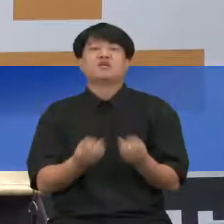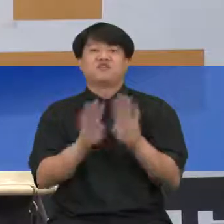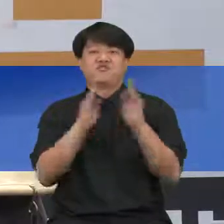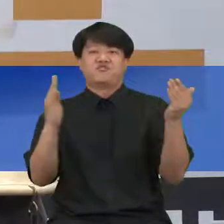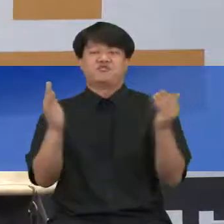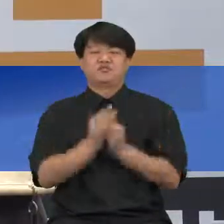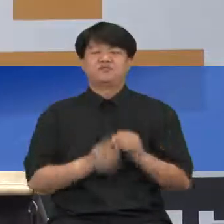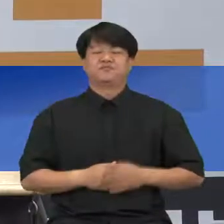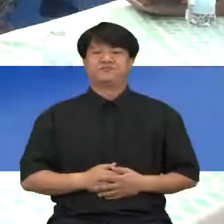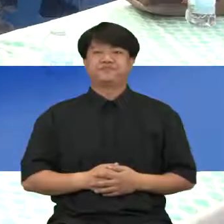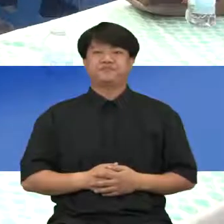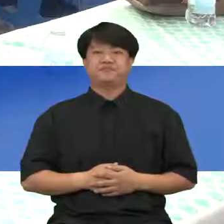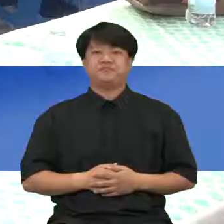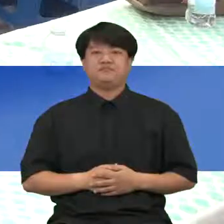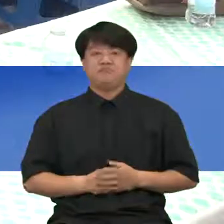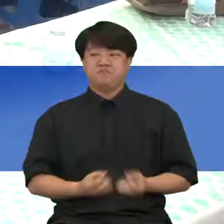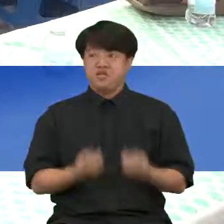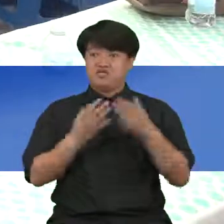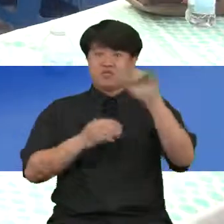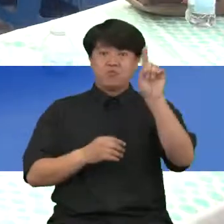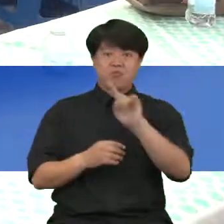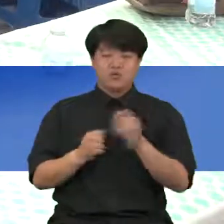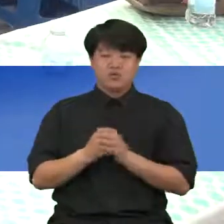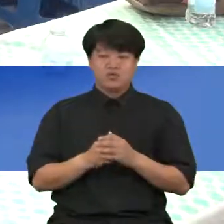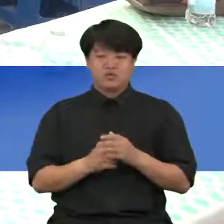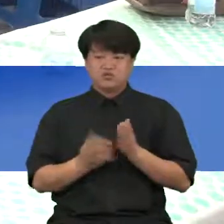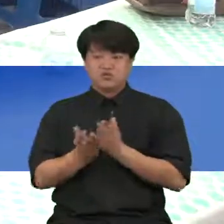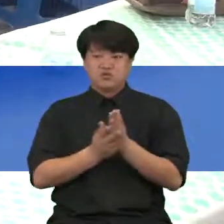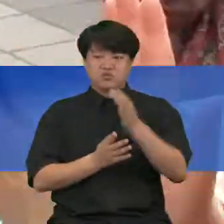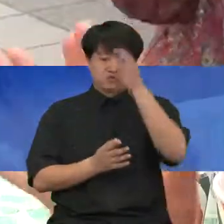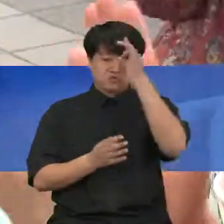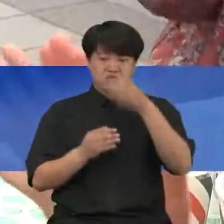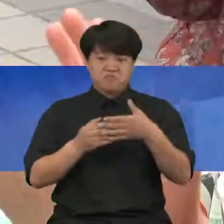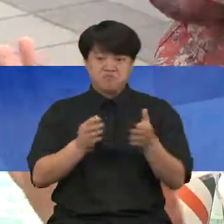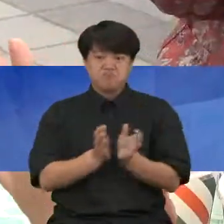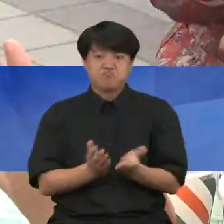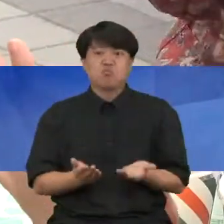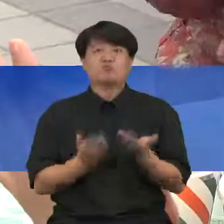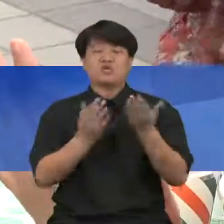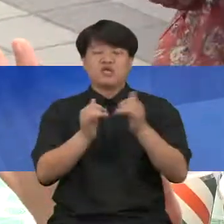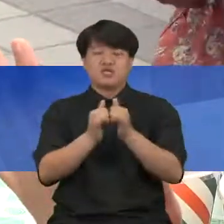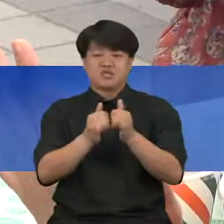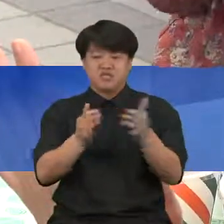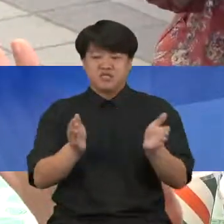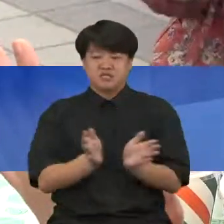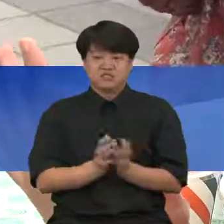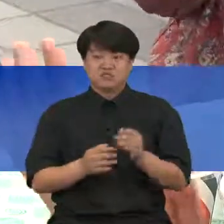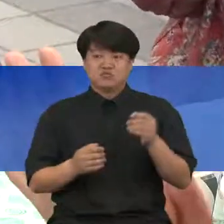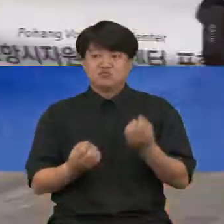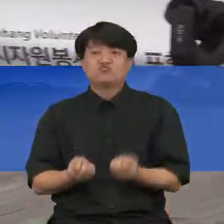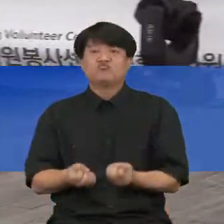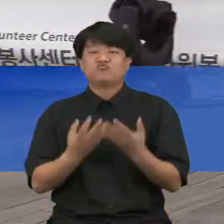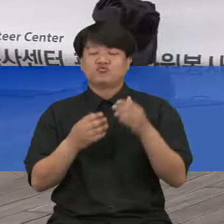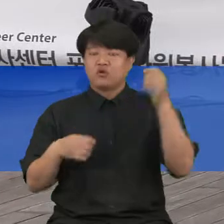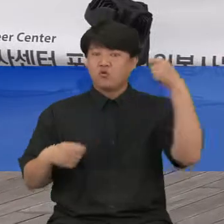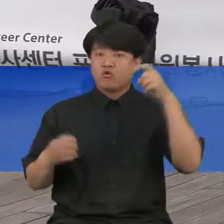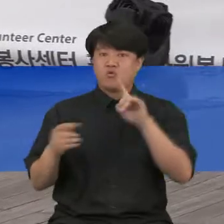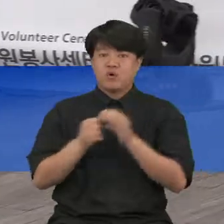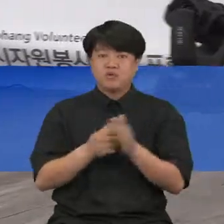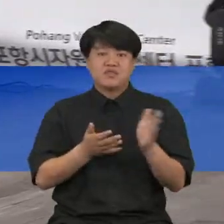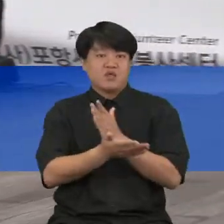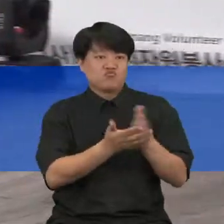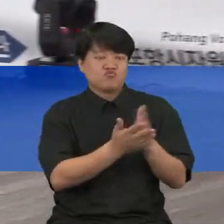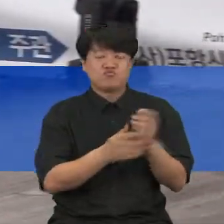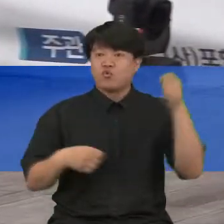재능 나는 문화제 를 열었습니다 이번 행사에서는 전문 재능 봉사단 축하공연을 시작으로 자원 봉사